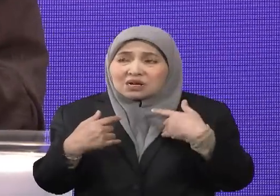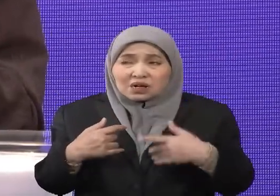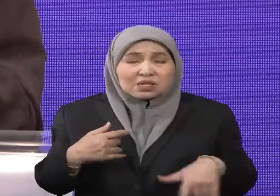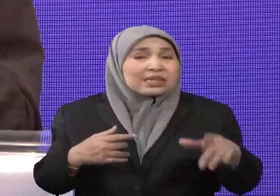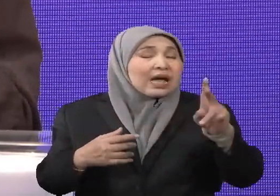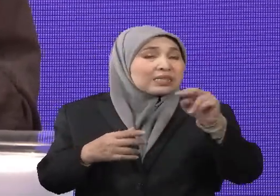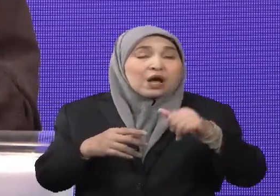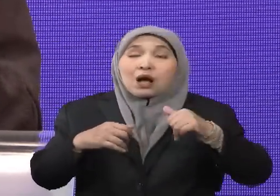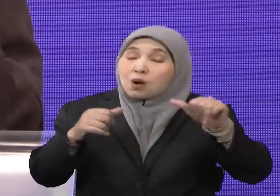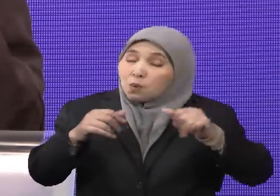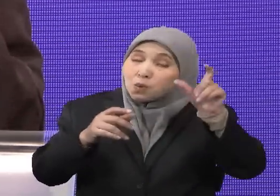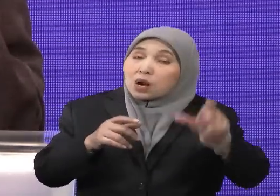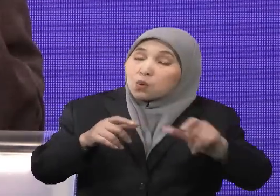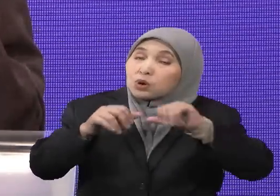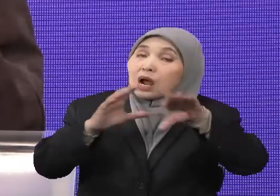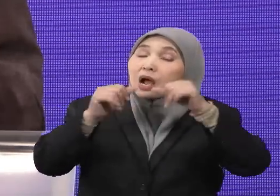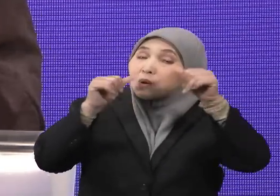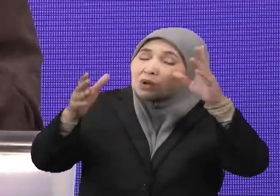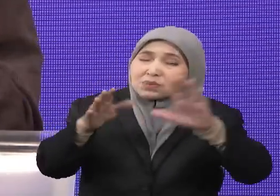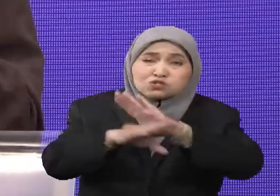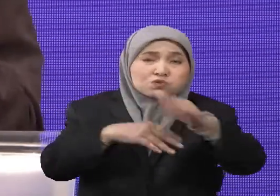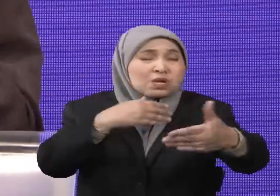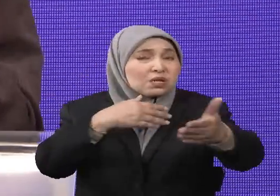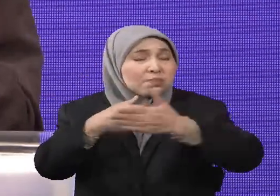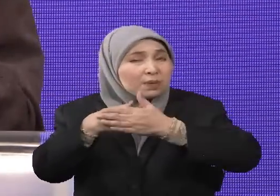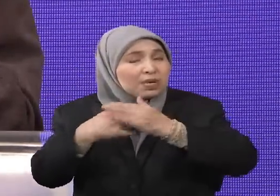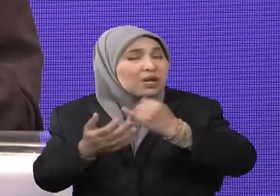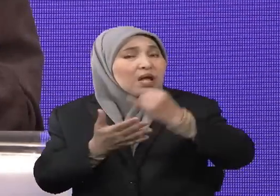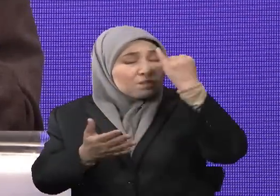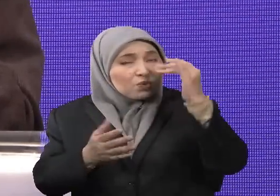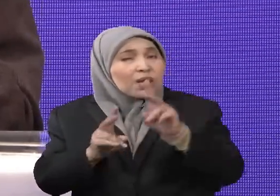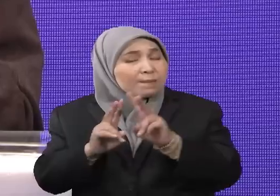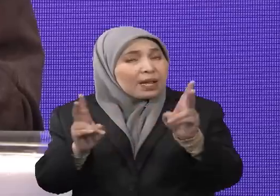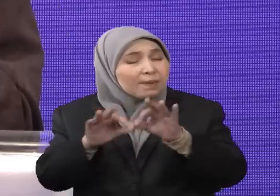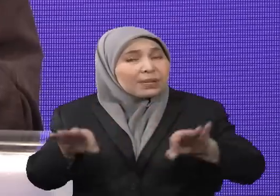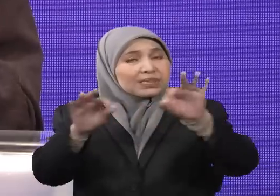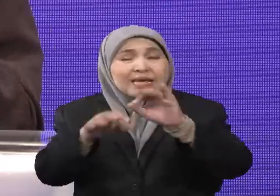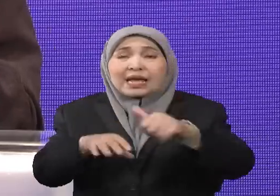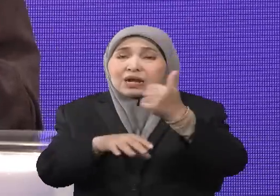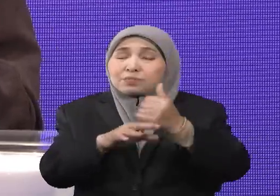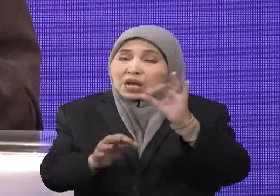tokoh-tokoh tertentu saya katakan semua kembali kepada ilmu dan yang paling penting